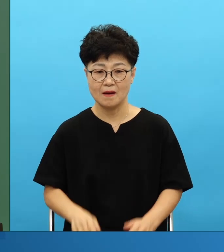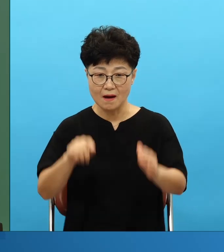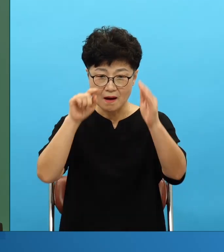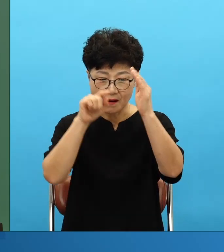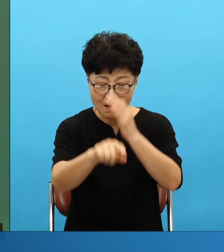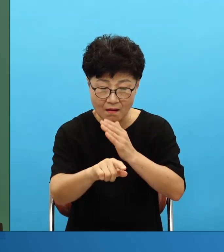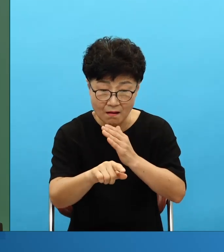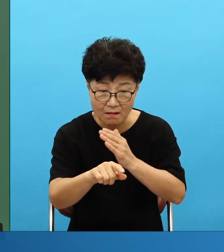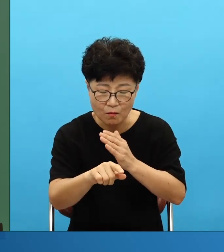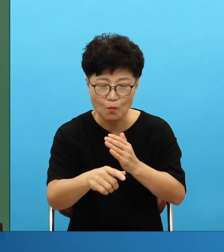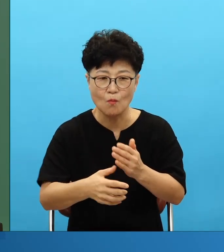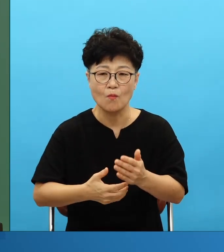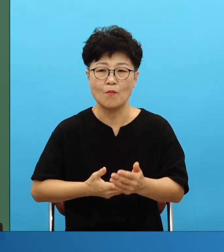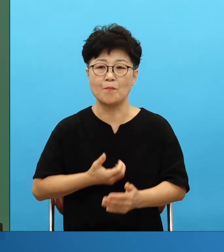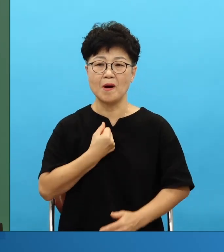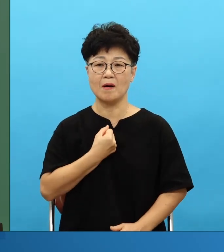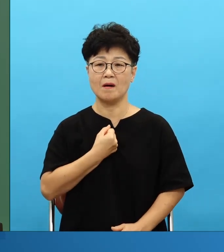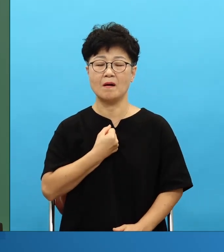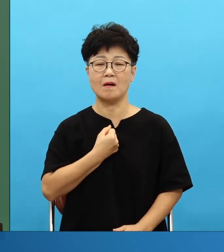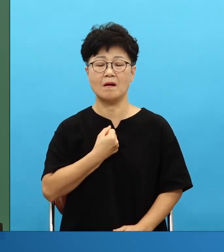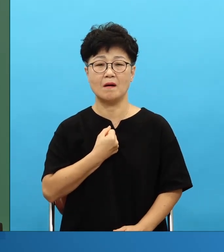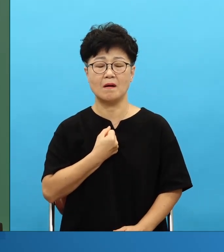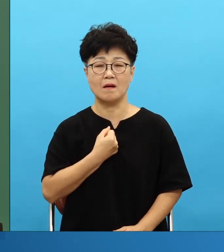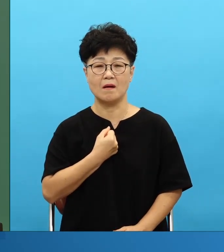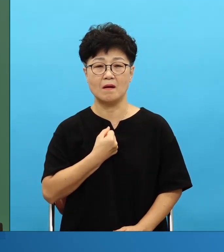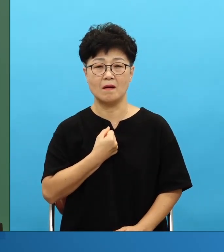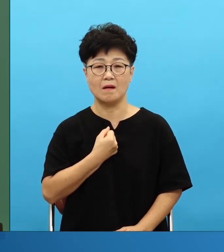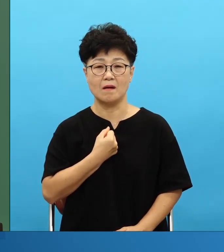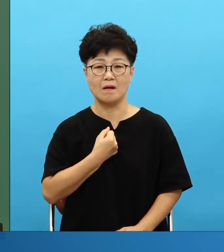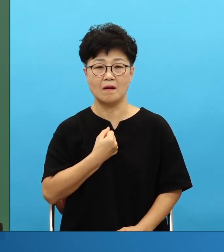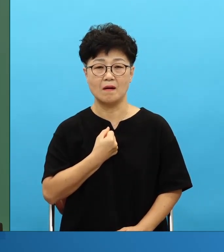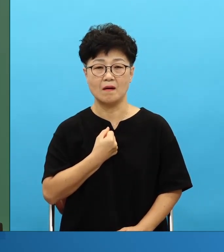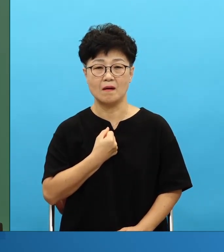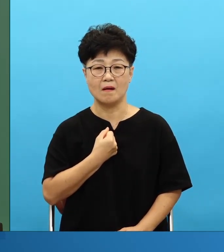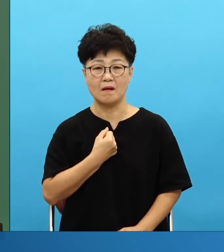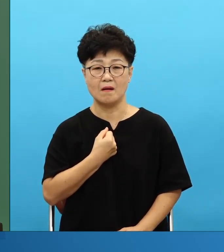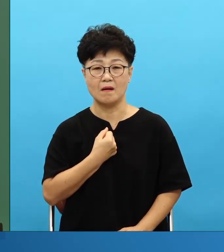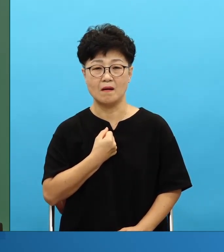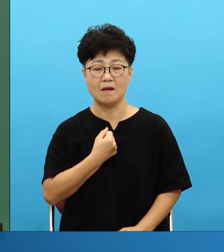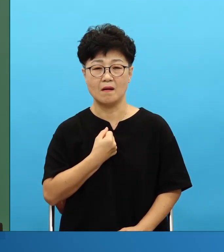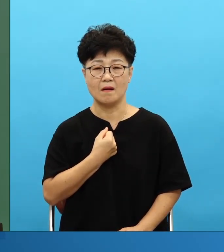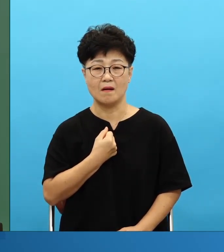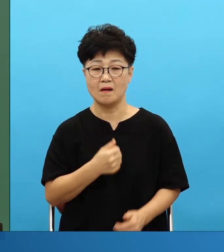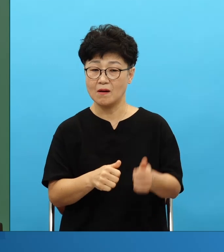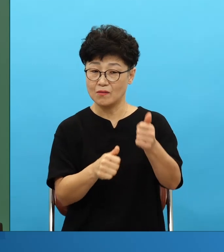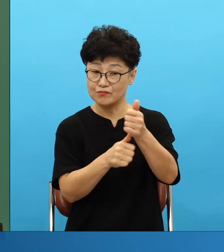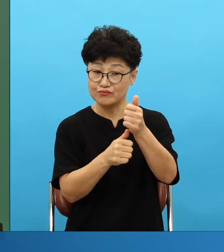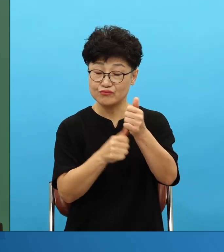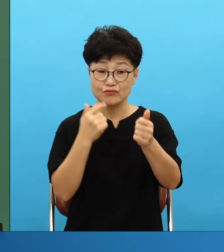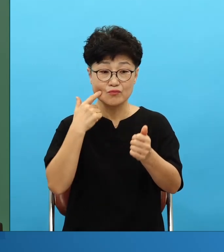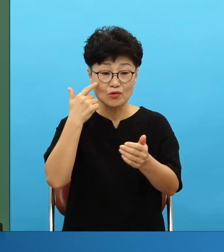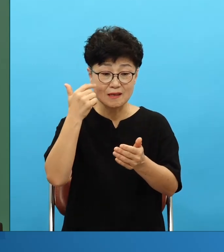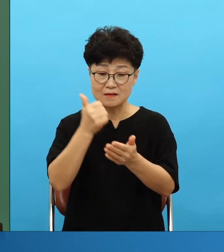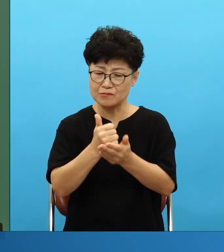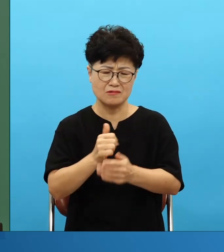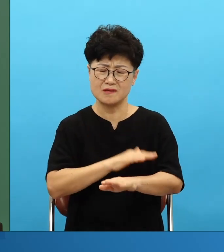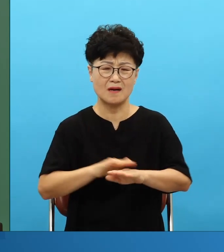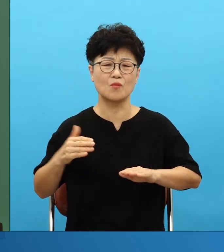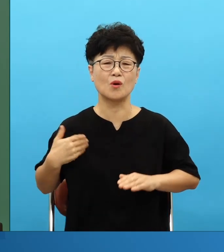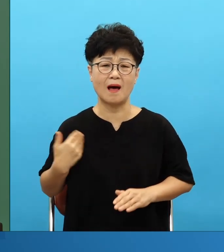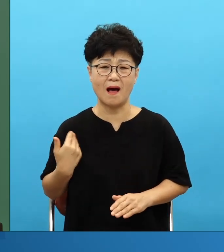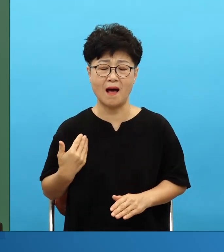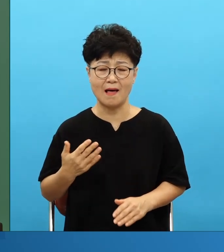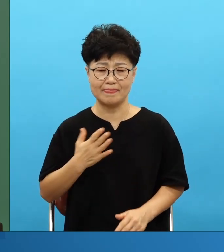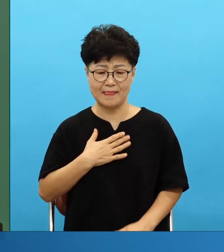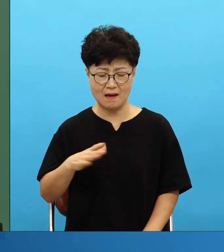간대. 가서 충격 It 먹었다니까. was the first time I went to that Sahara region, but I was so shocked 우리 부교육자들은 몰라. 내가 딱 찾아낸 거예요. that my assistant pastors, they don't know.